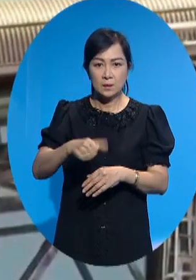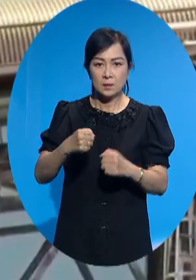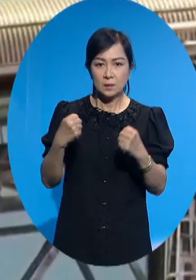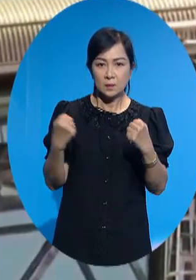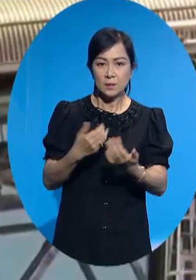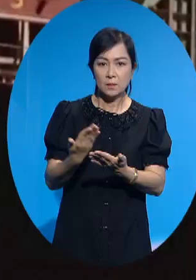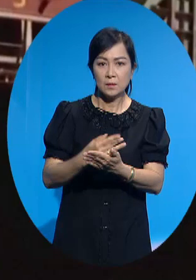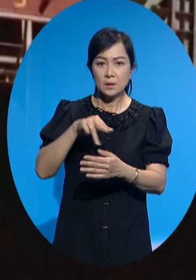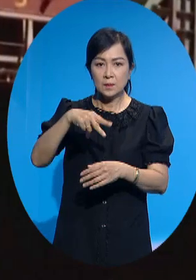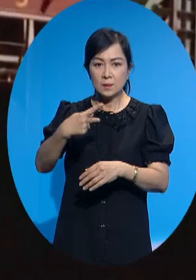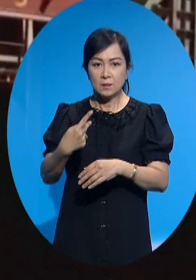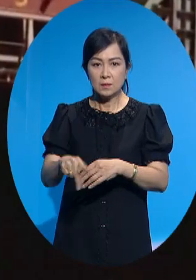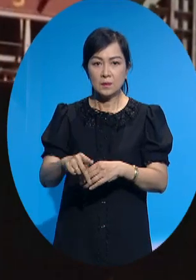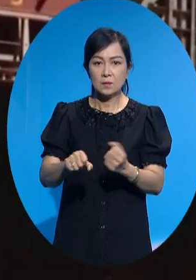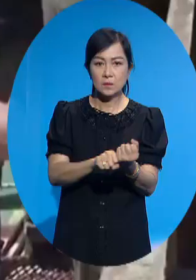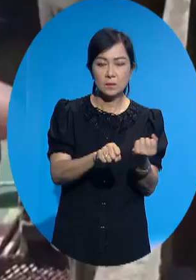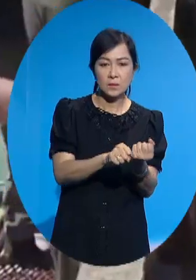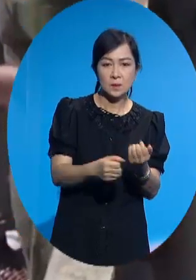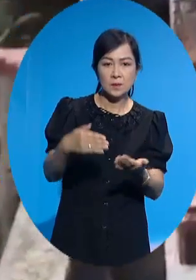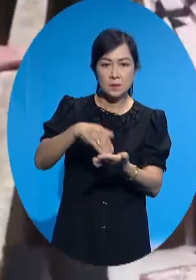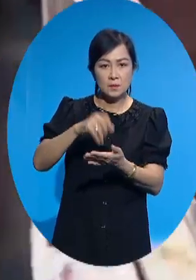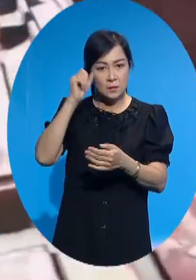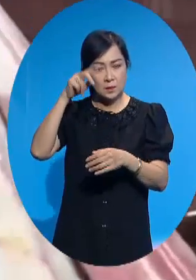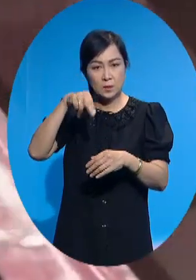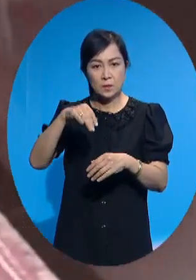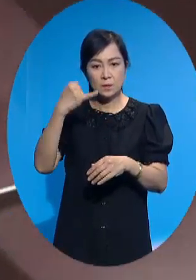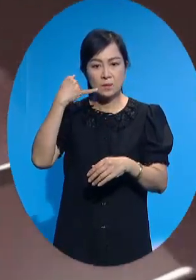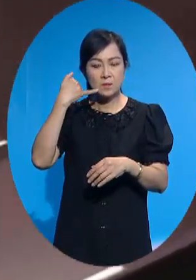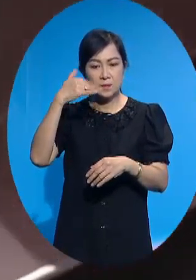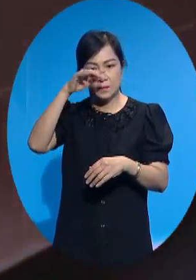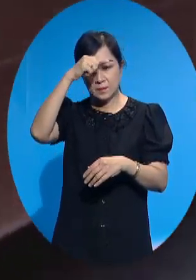đánh giá là nỗ lực mới nhất của Nam Phi trong việc thúc đẩy gia hạn sáng kiến ngũ cốc Biển Đen